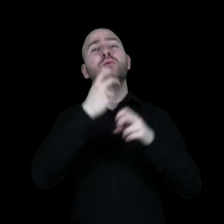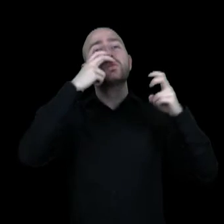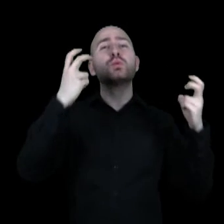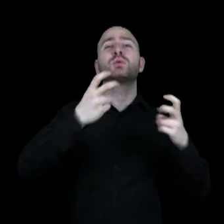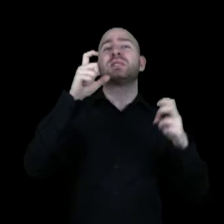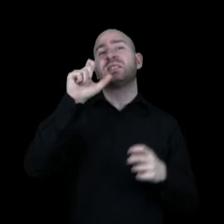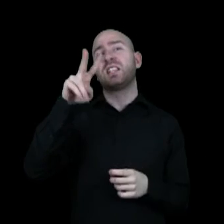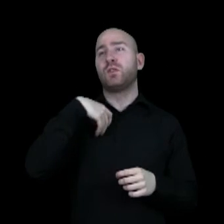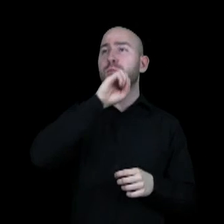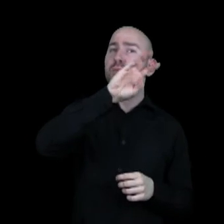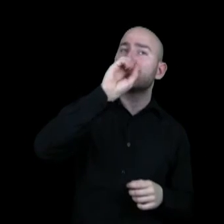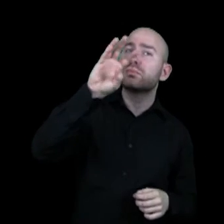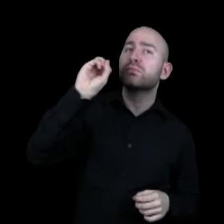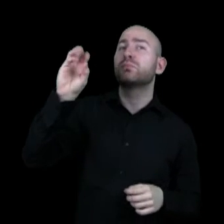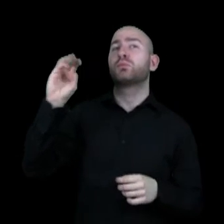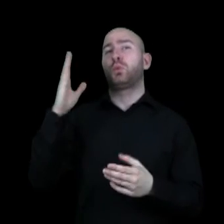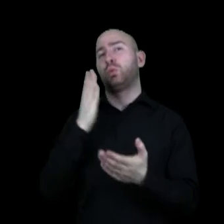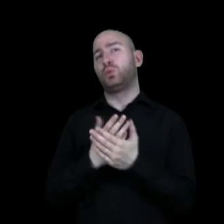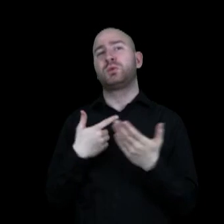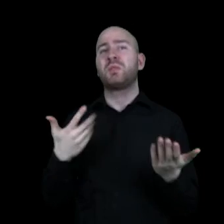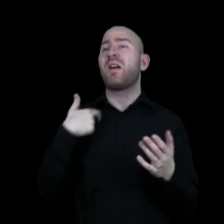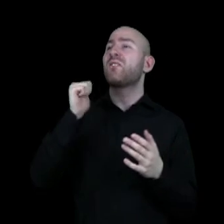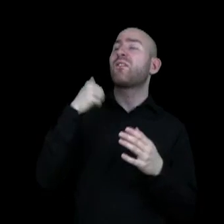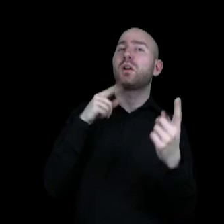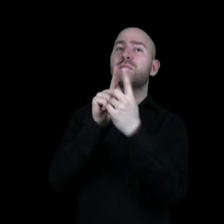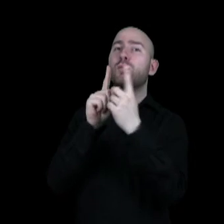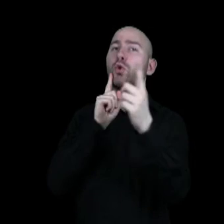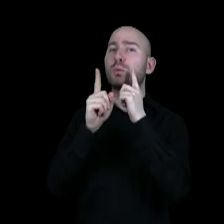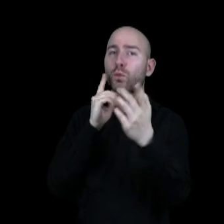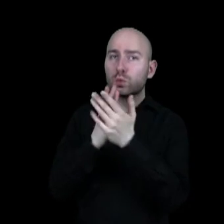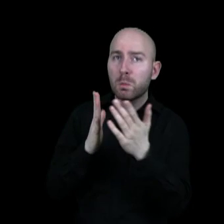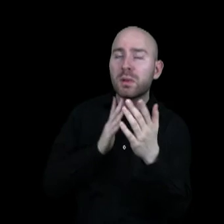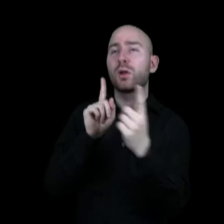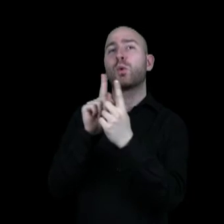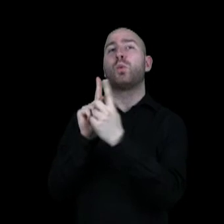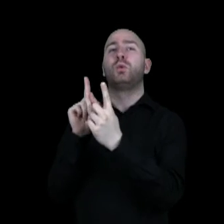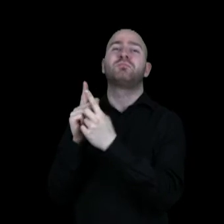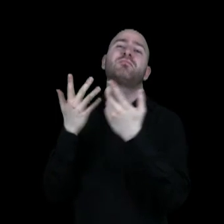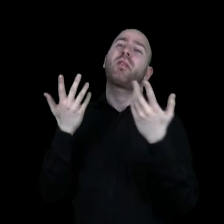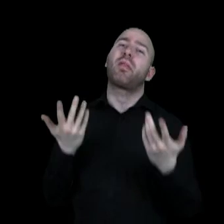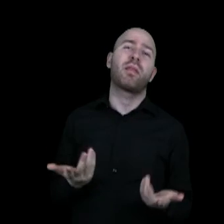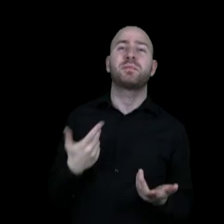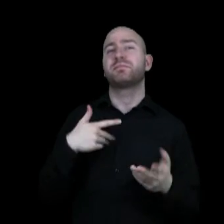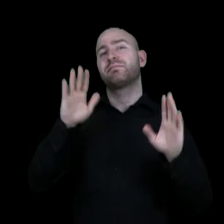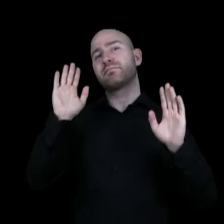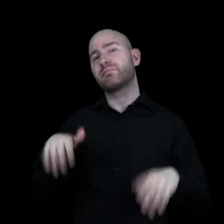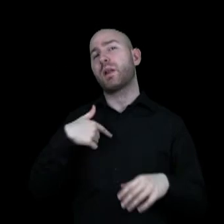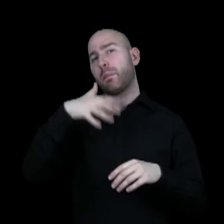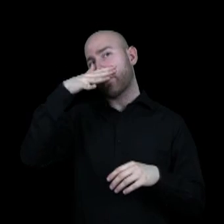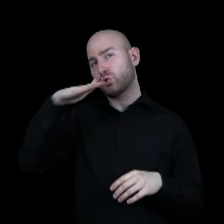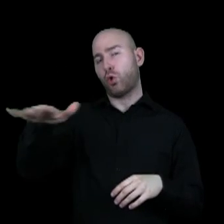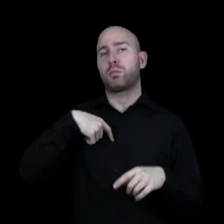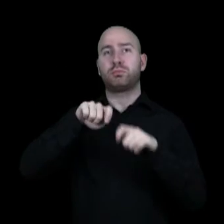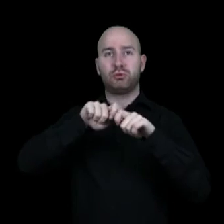w pracy a w ostatnich czterech tygodniach Powiedzmy że szukam pracy rozsyłam CV